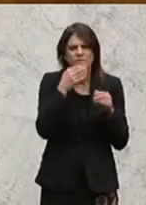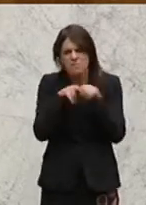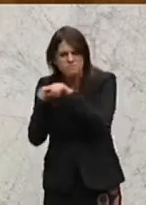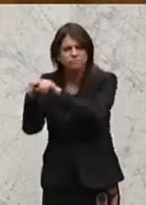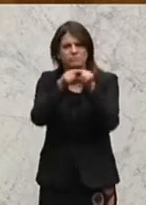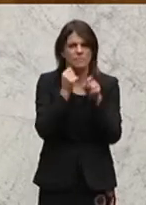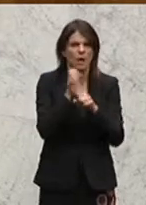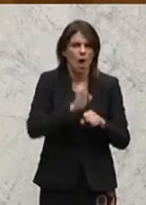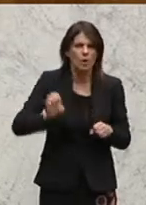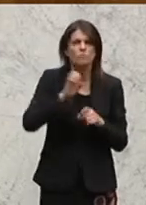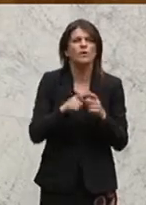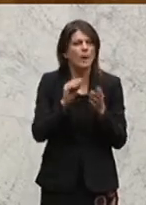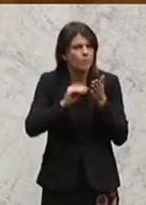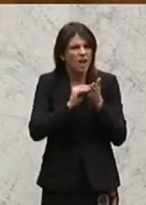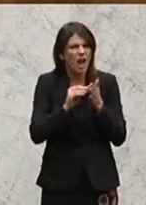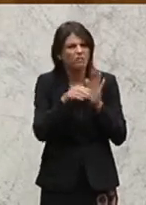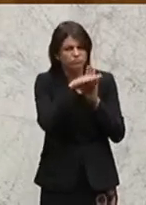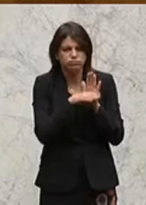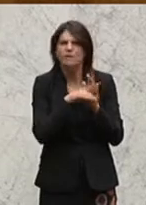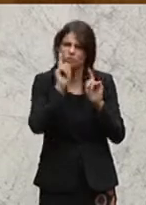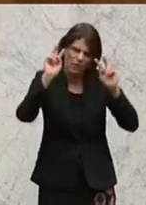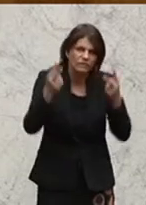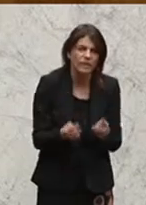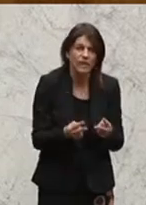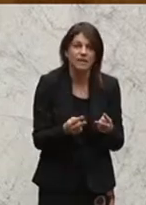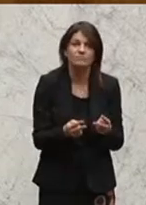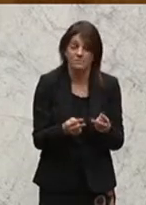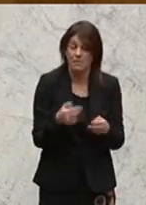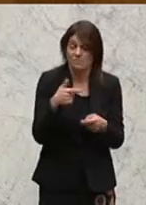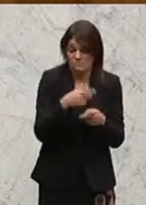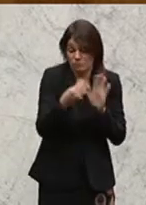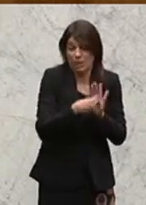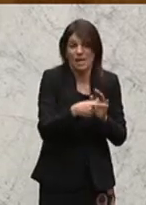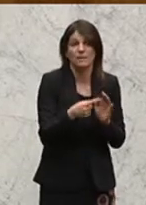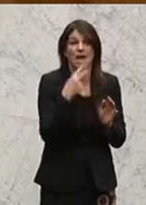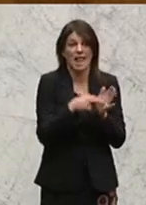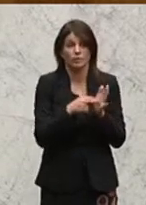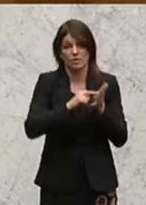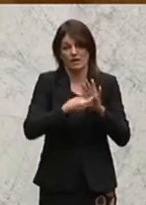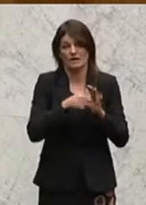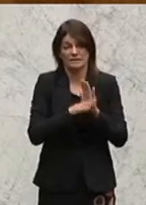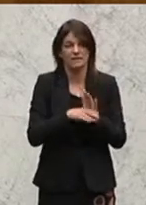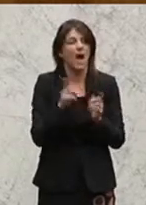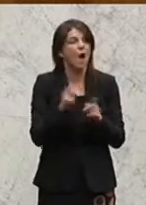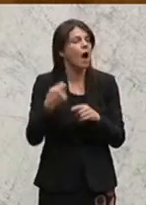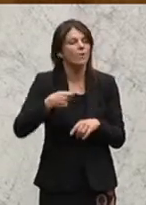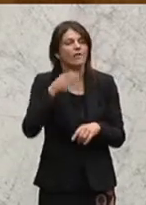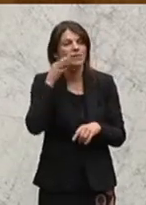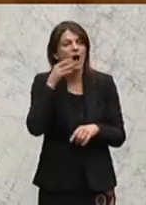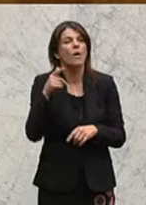bürokratischen Auflagen durch das Elektrotechnikgesetz. Und auch die Frau Abgeordnete Lichtenegger bringt in einem aktuellen